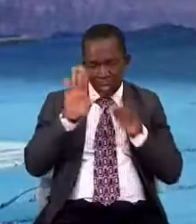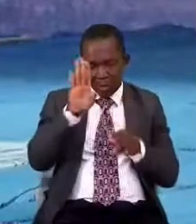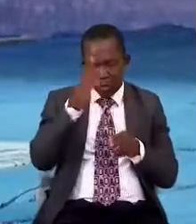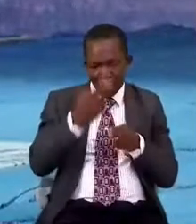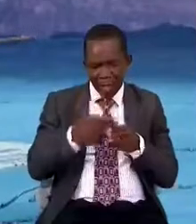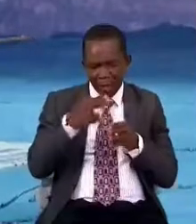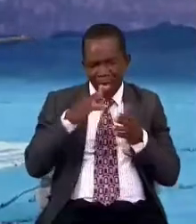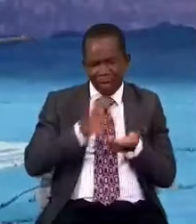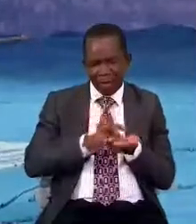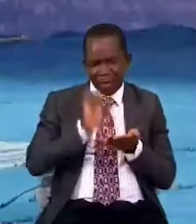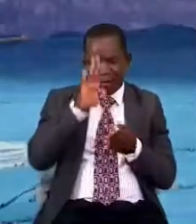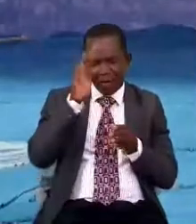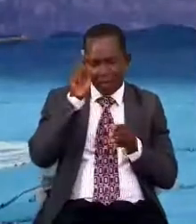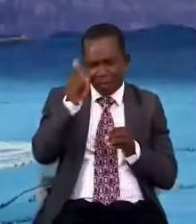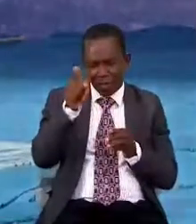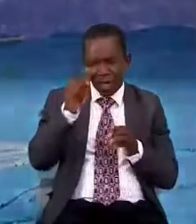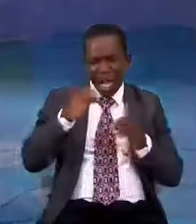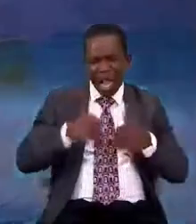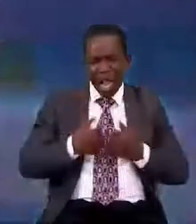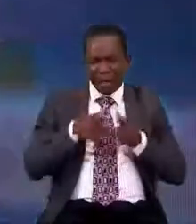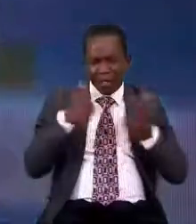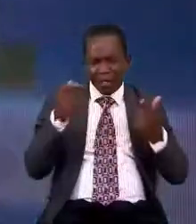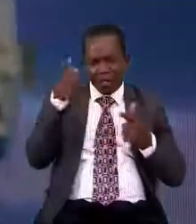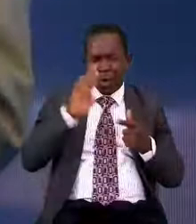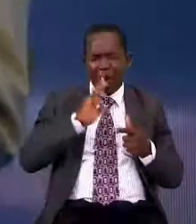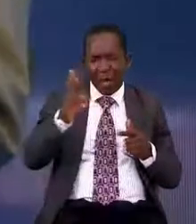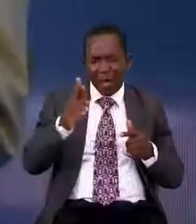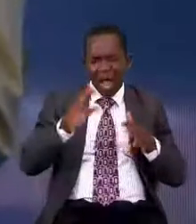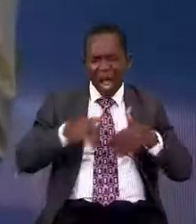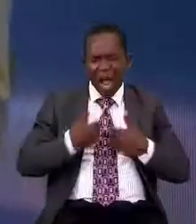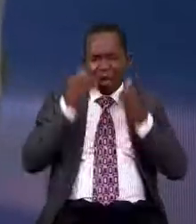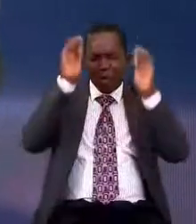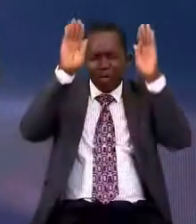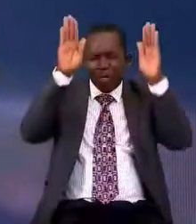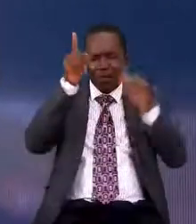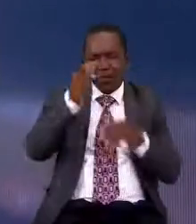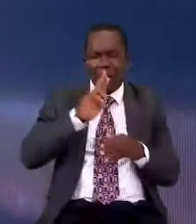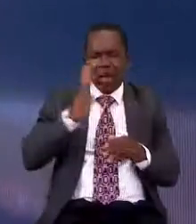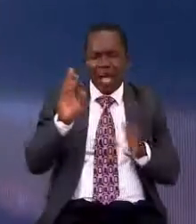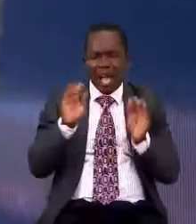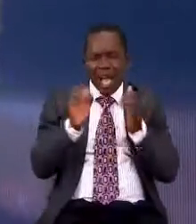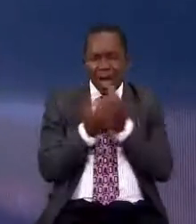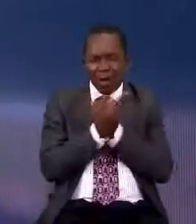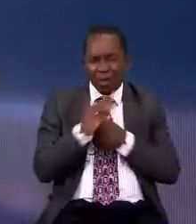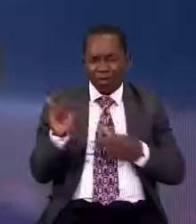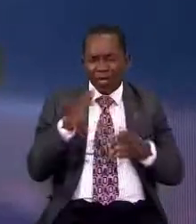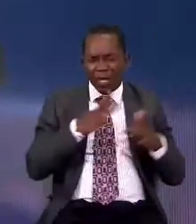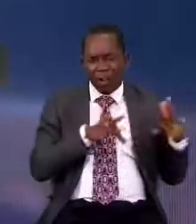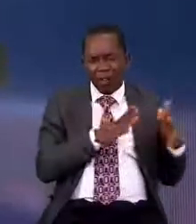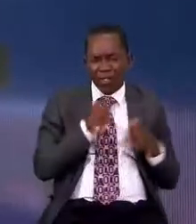es merveilleux, que tu es aimable, compatissant et miséricordieux.